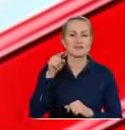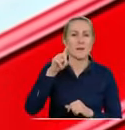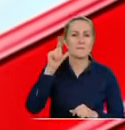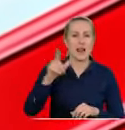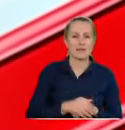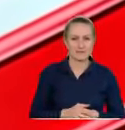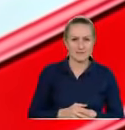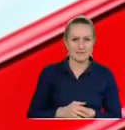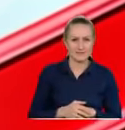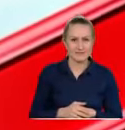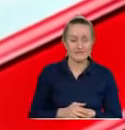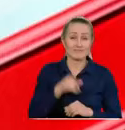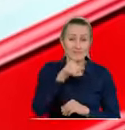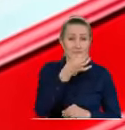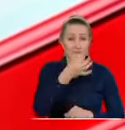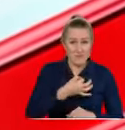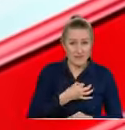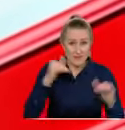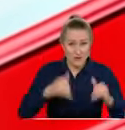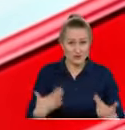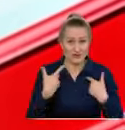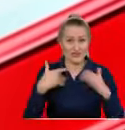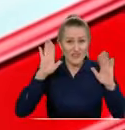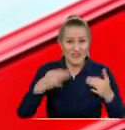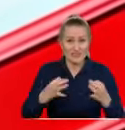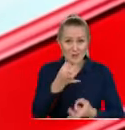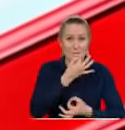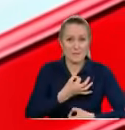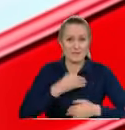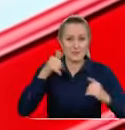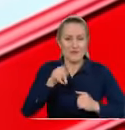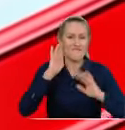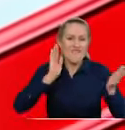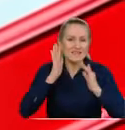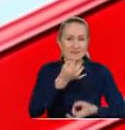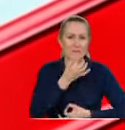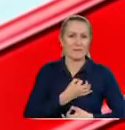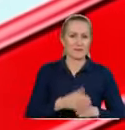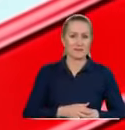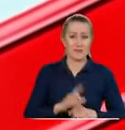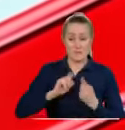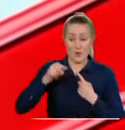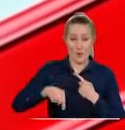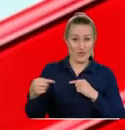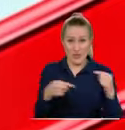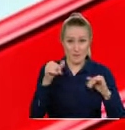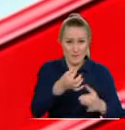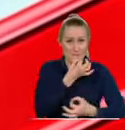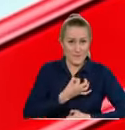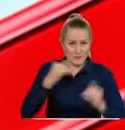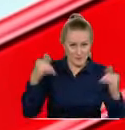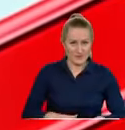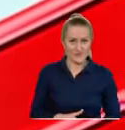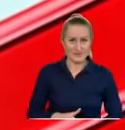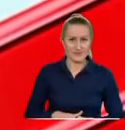stanisławzoltek.pl. Zadaj mi pytanie na żywo, nawet dzisiaj na Facebooku po tej debacie.